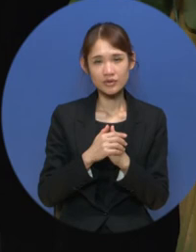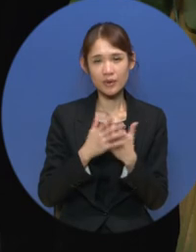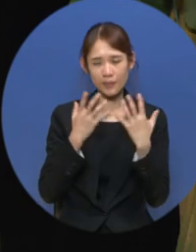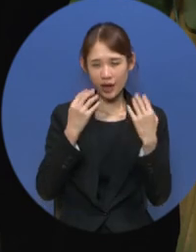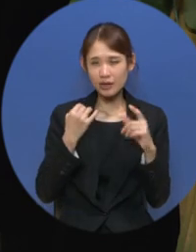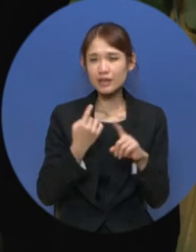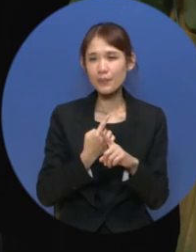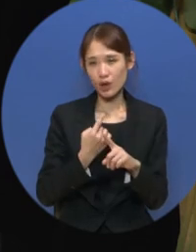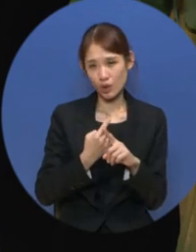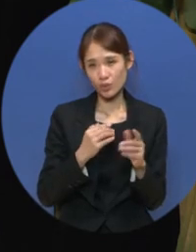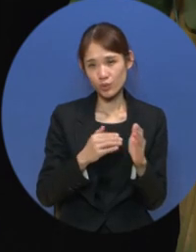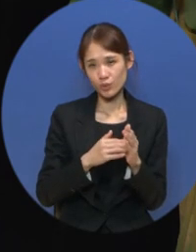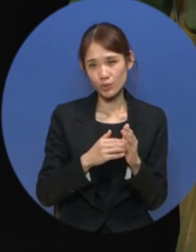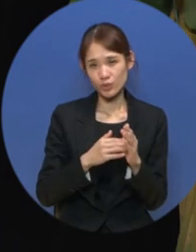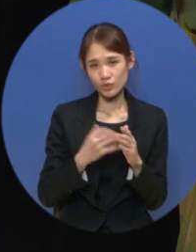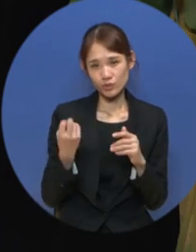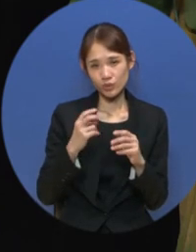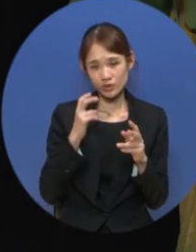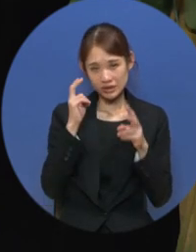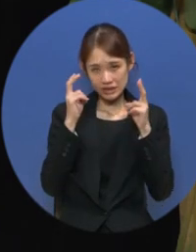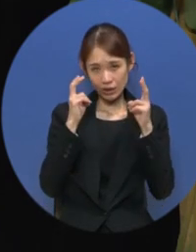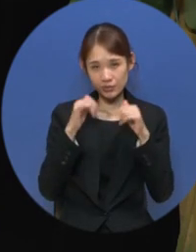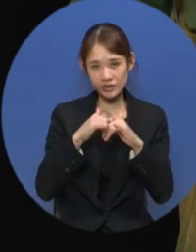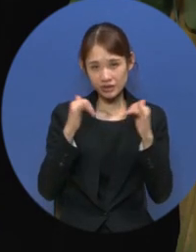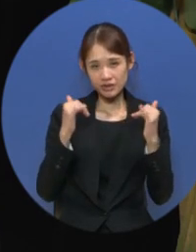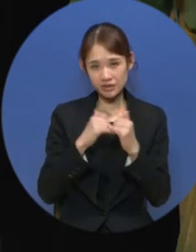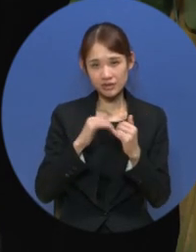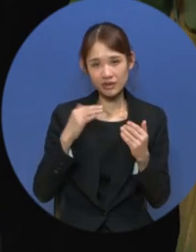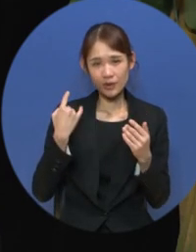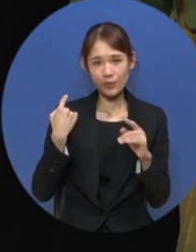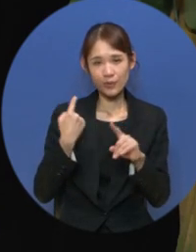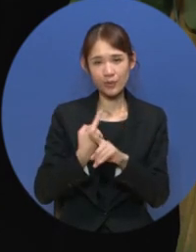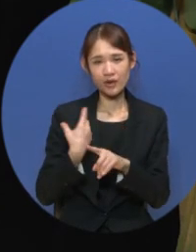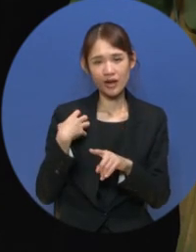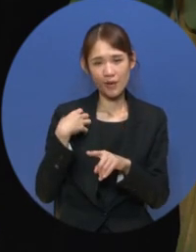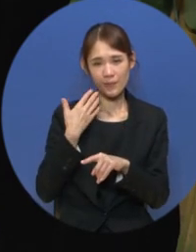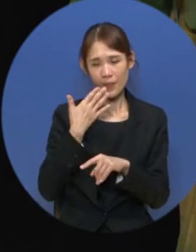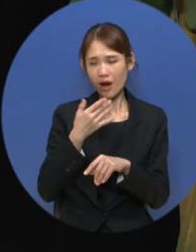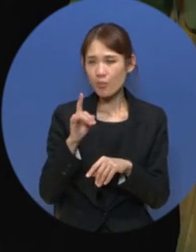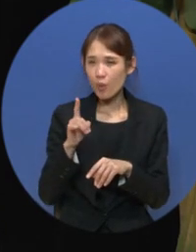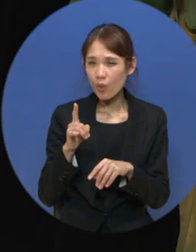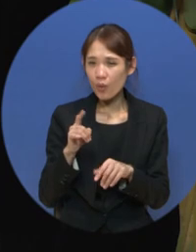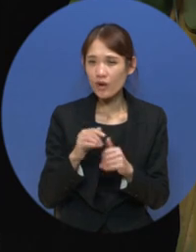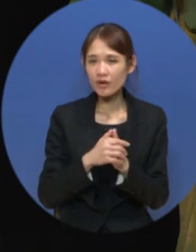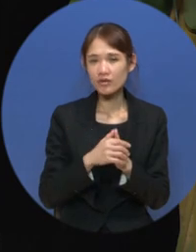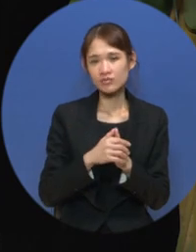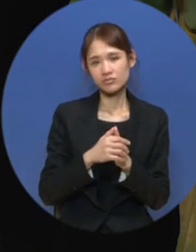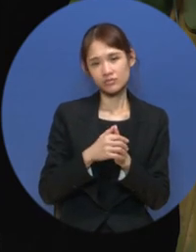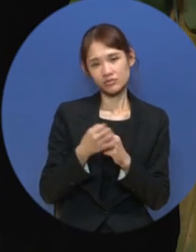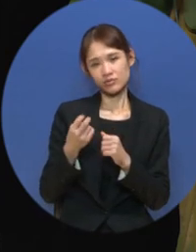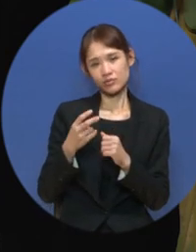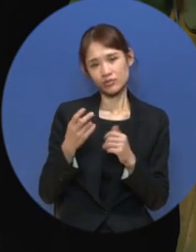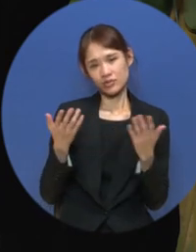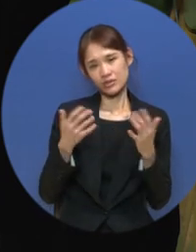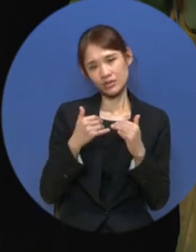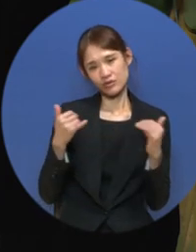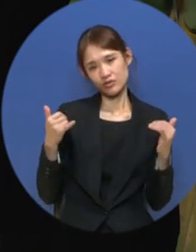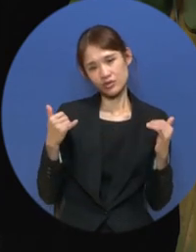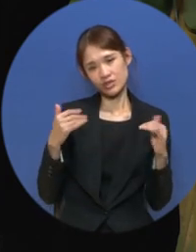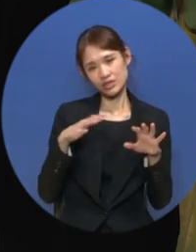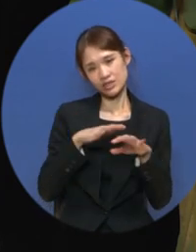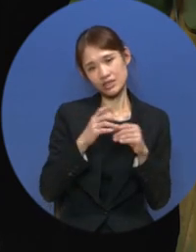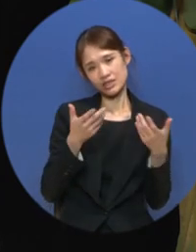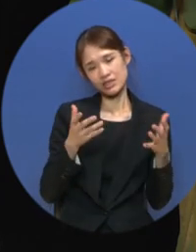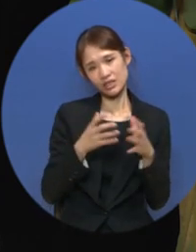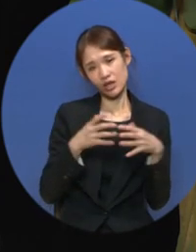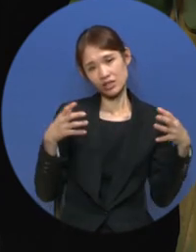바뀌게 되었고 그리고 기업이 이제 사회의 일원으로서 할 수 있는 일이 무엇인가, 그리고 그